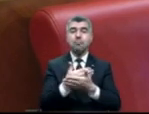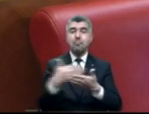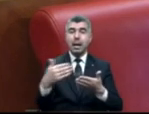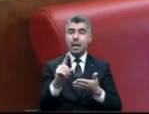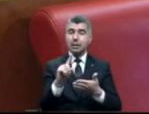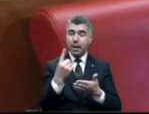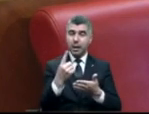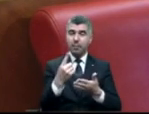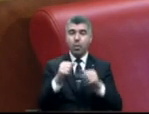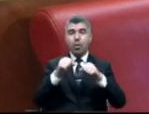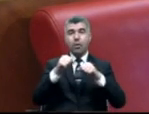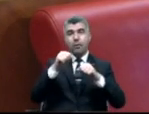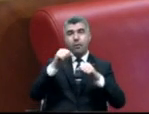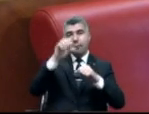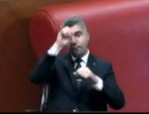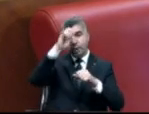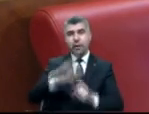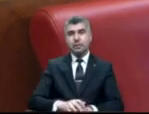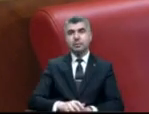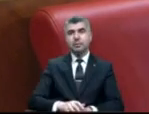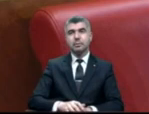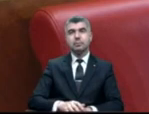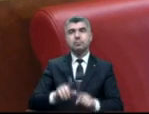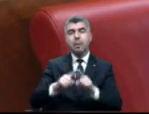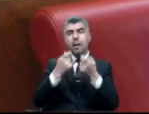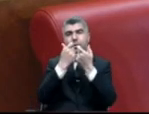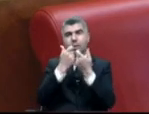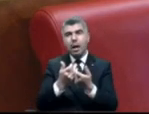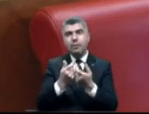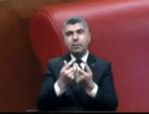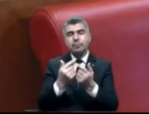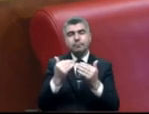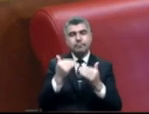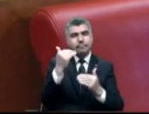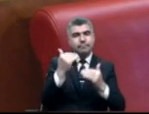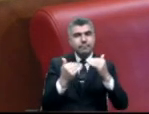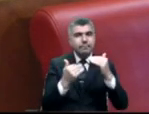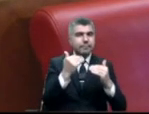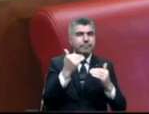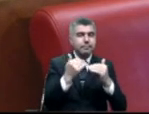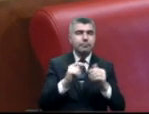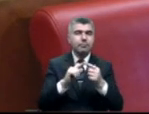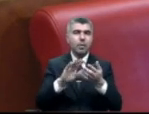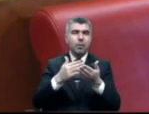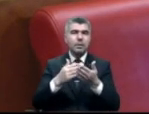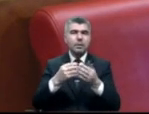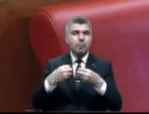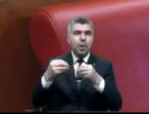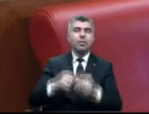خاصة بالفوسفات. فكنشوف واحد غير التوازن ما بين عدة